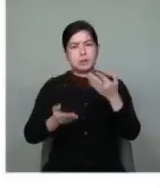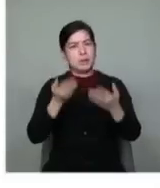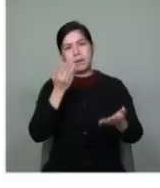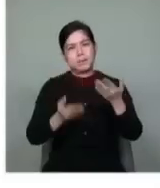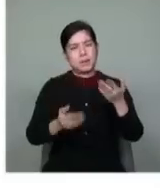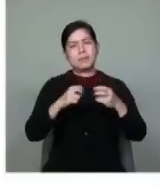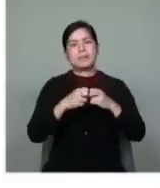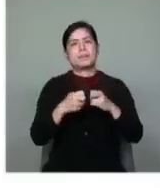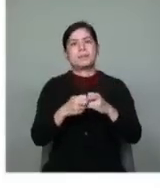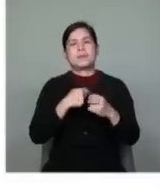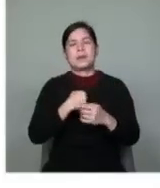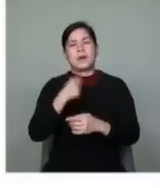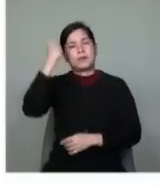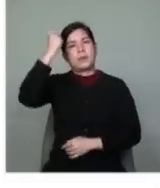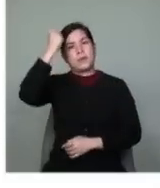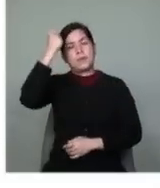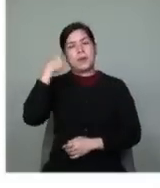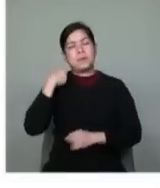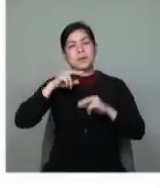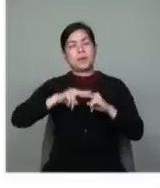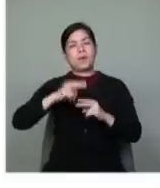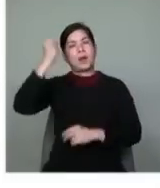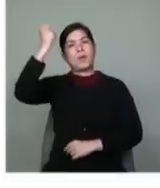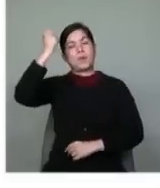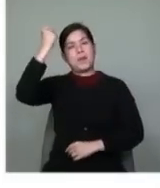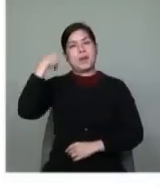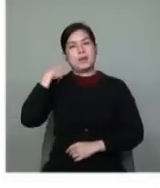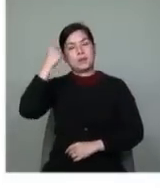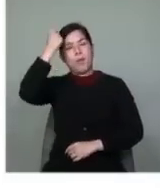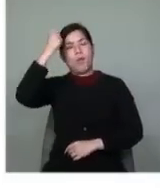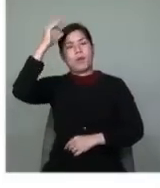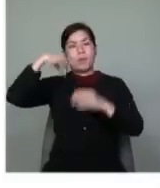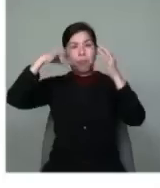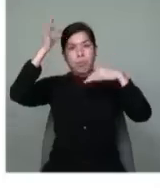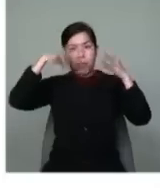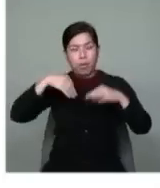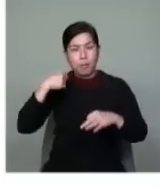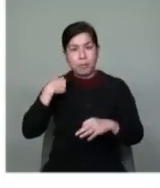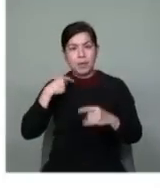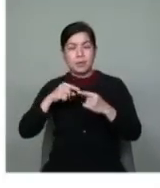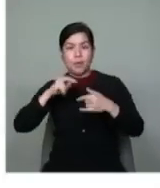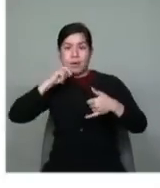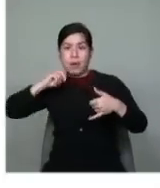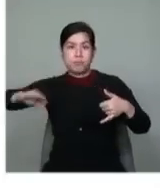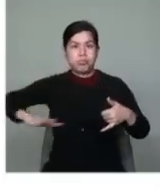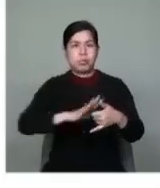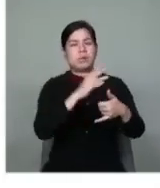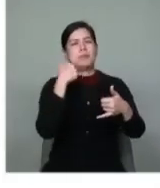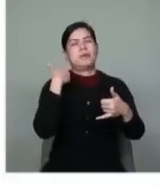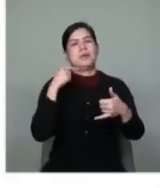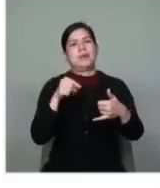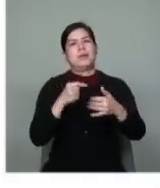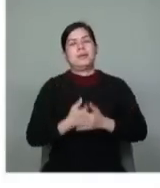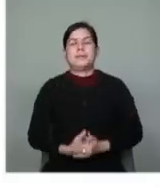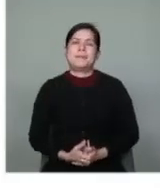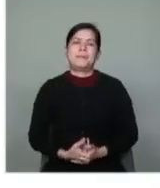อกจากจะต้องกางร่มบนรถเมล์เจอกับน้ำที่สาดมาใส่ป้ายรถเมล์และผู้โดยสารรถประจำทางจำนวนหนึ่งที่ต้องต